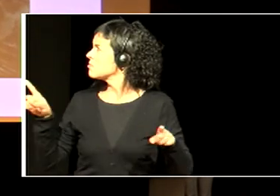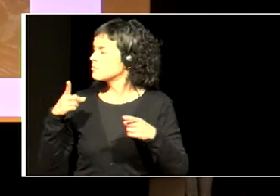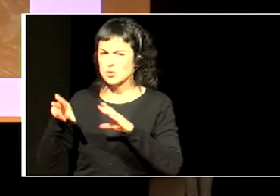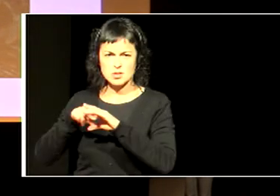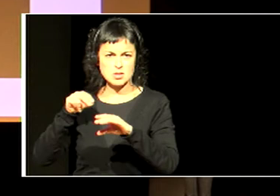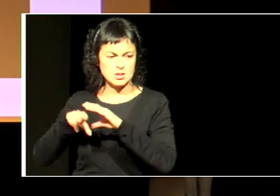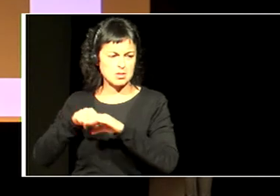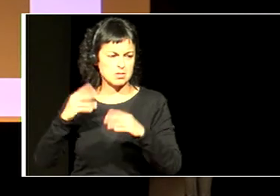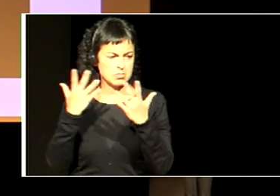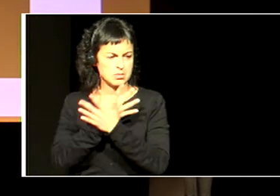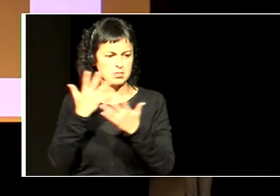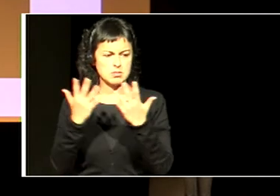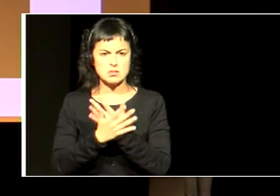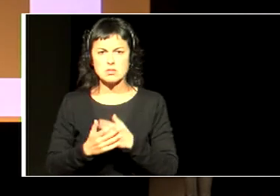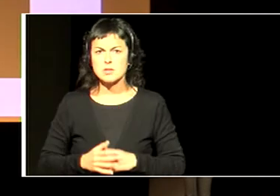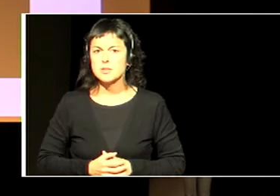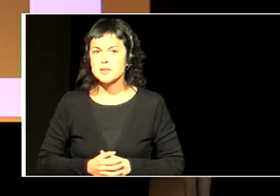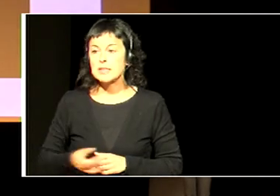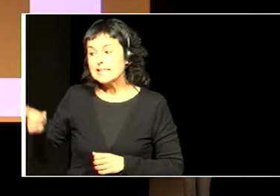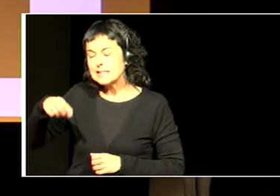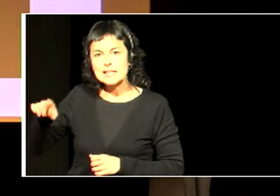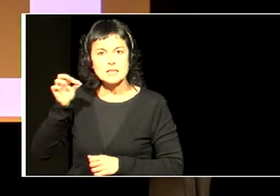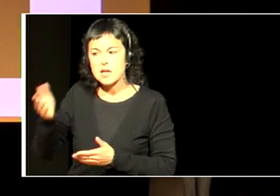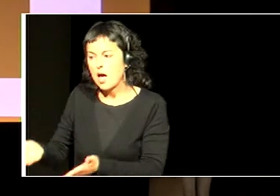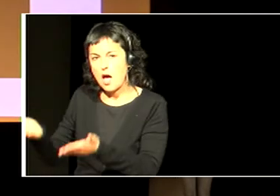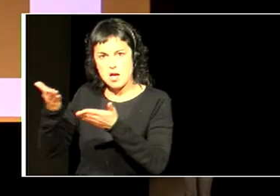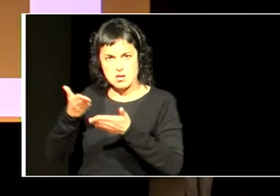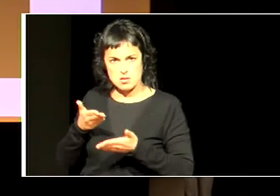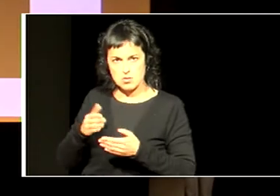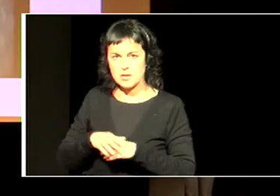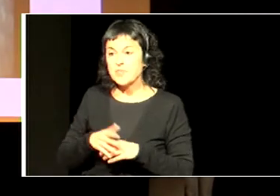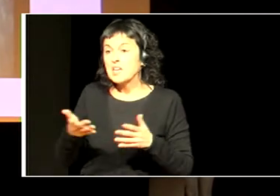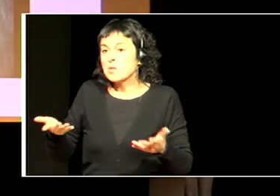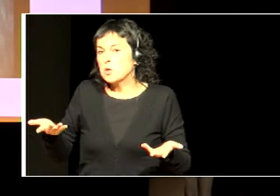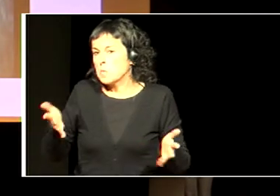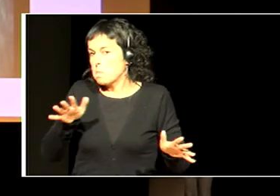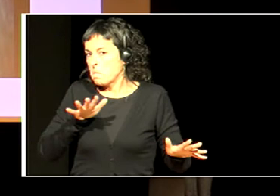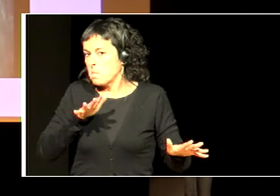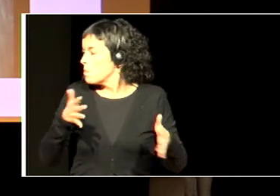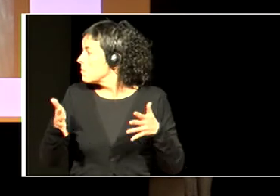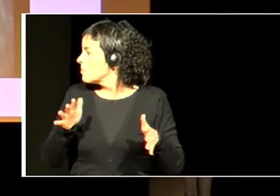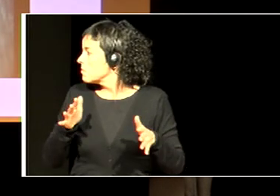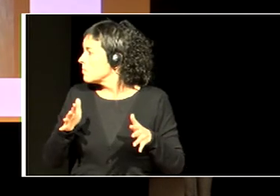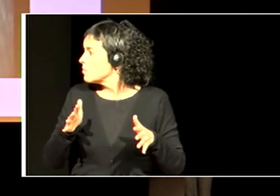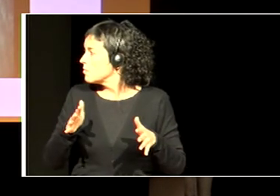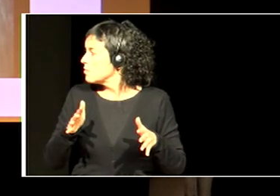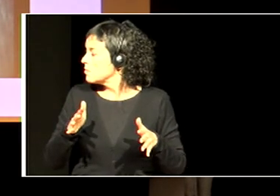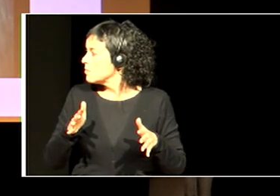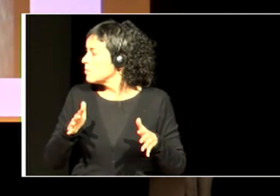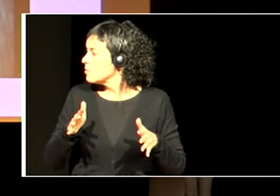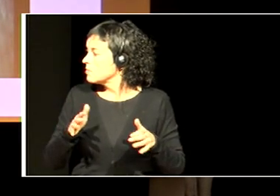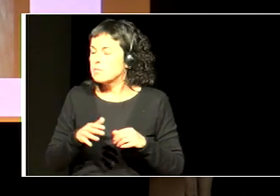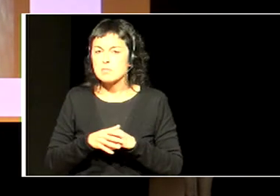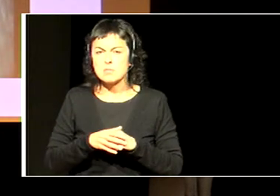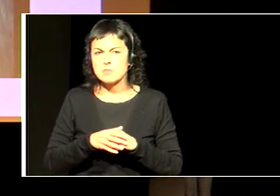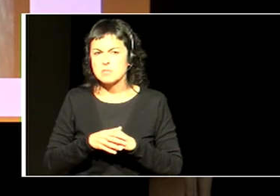ikusteko eta guk laguntzeko. Eta bueno, horiek dira gutxi gora bera, ez da igual komentatu, bai. Jakiteko